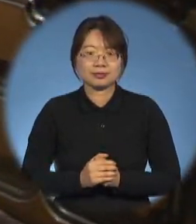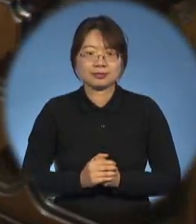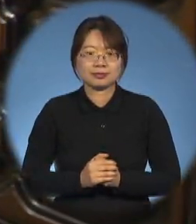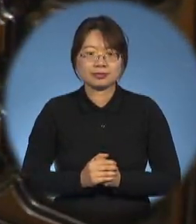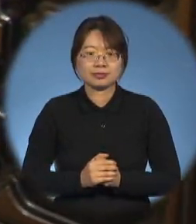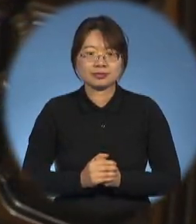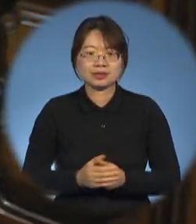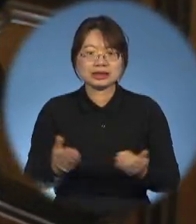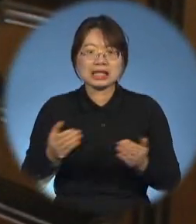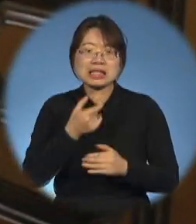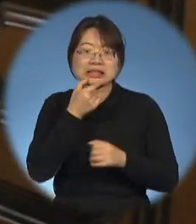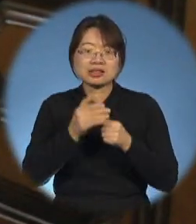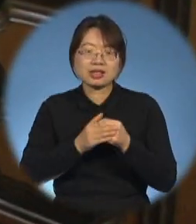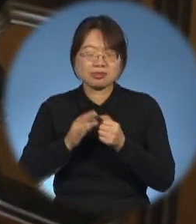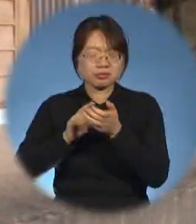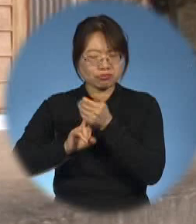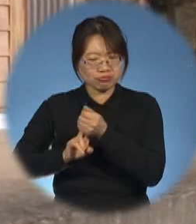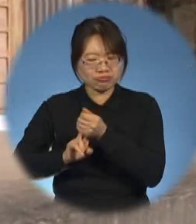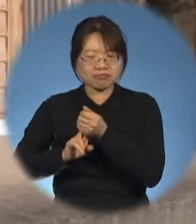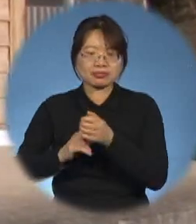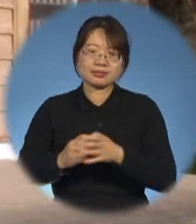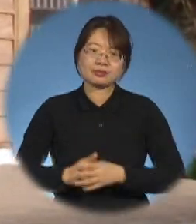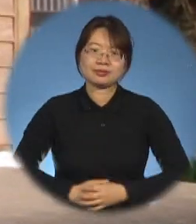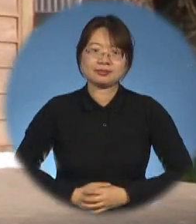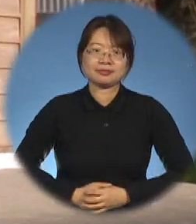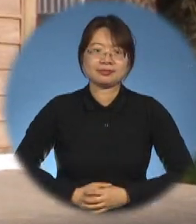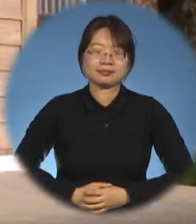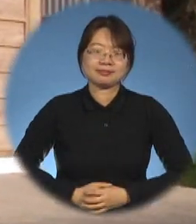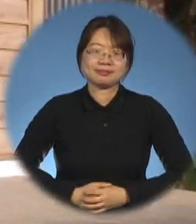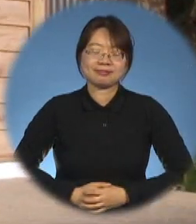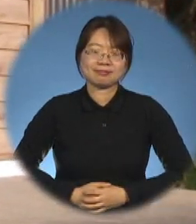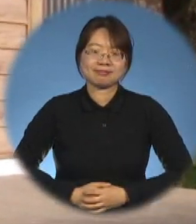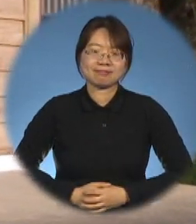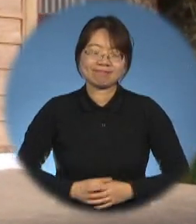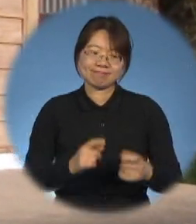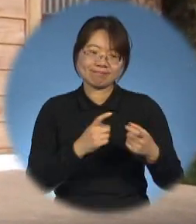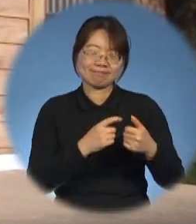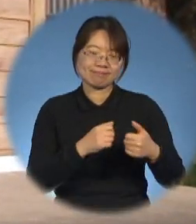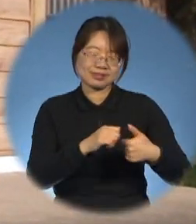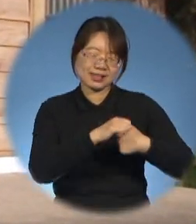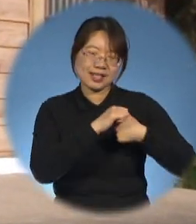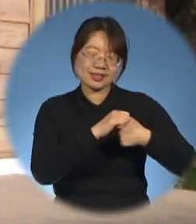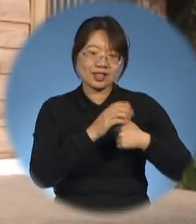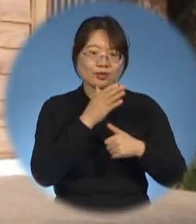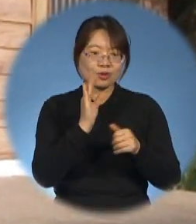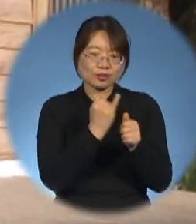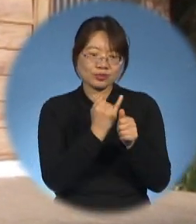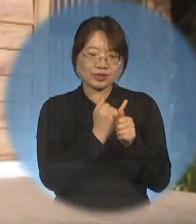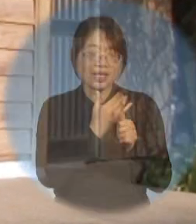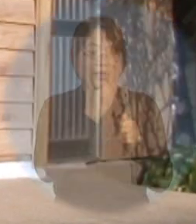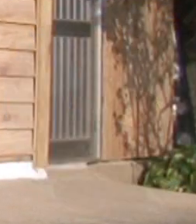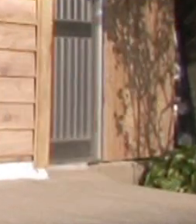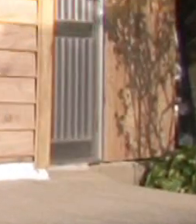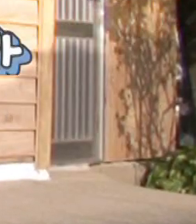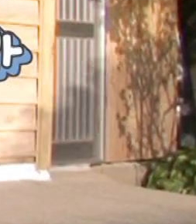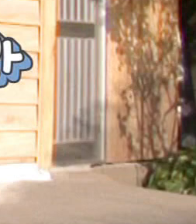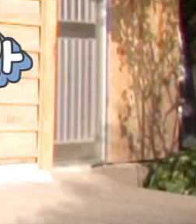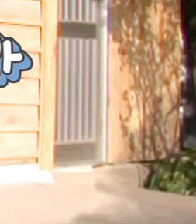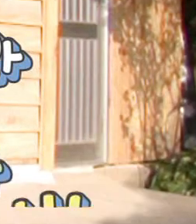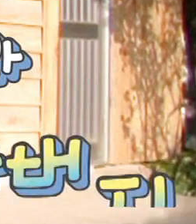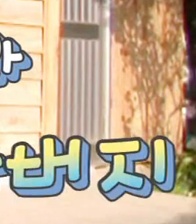으 이렇게 싫은 것은 걸 수 없는 티격태격 노부부의 행복한 수박껍질